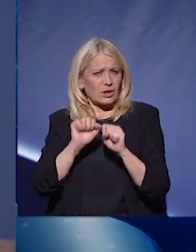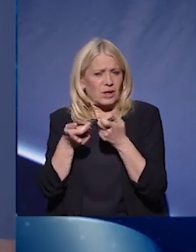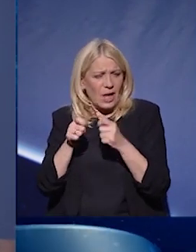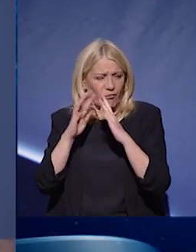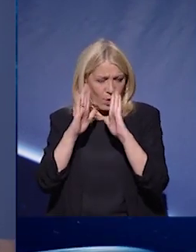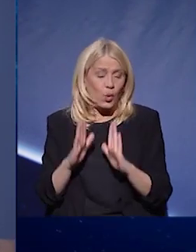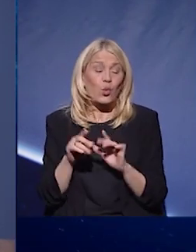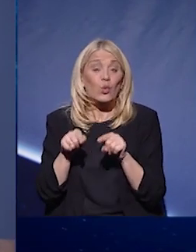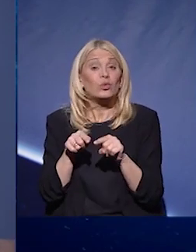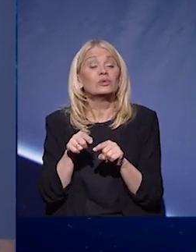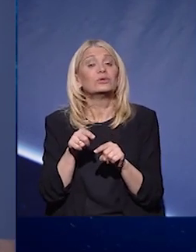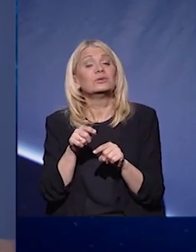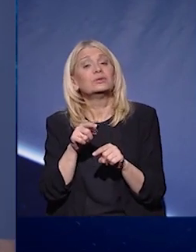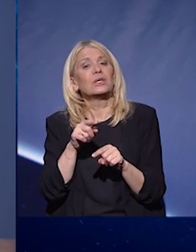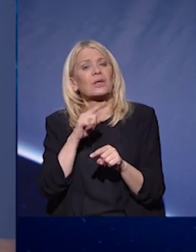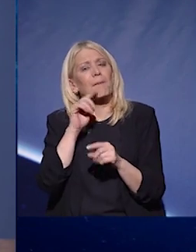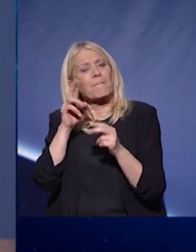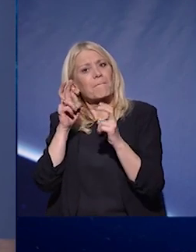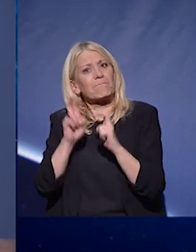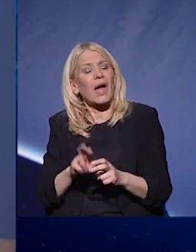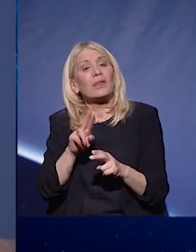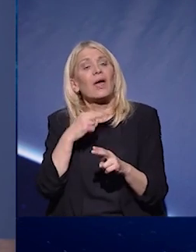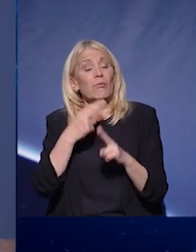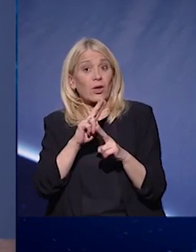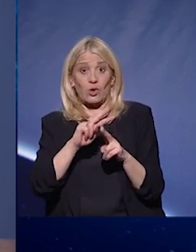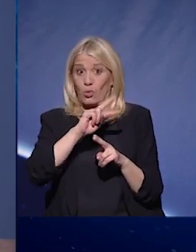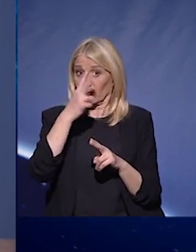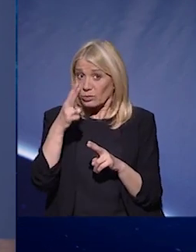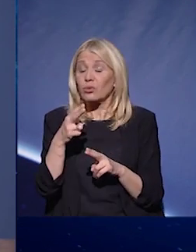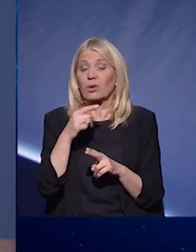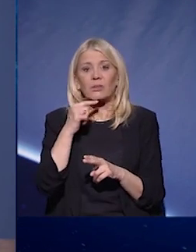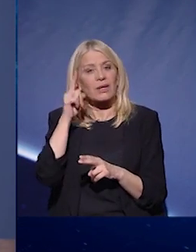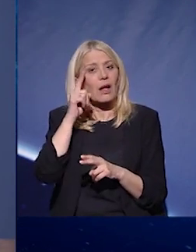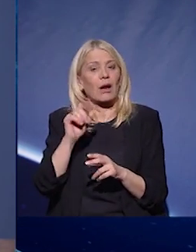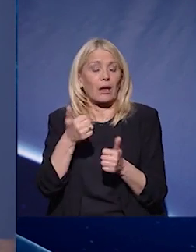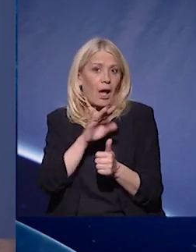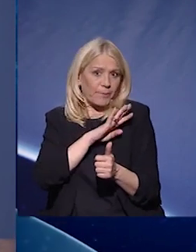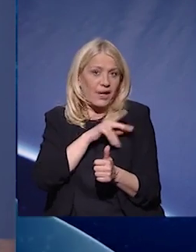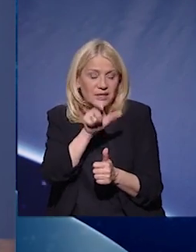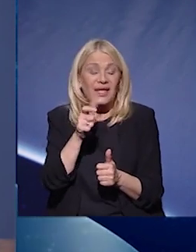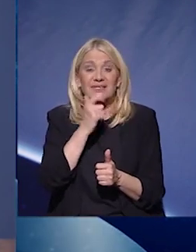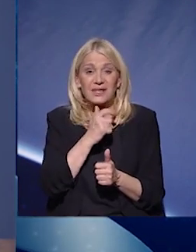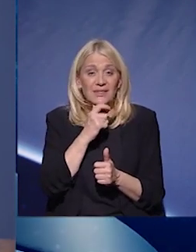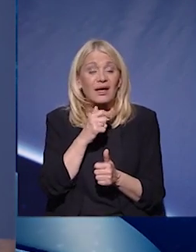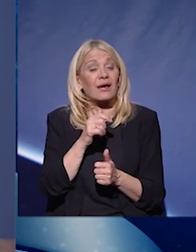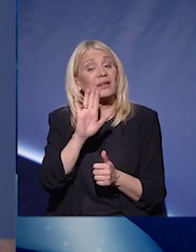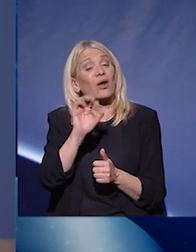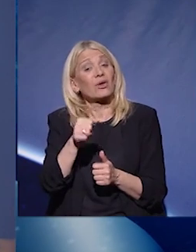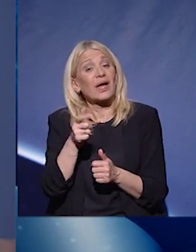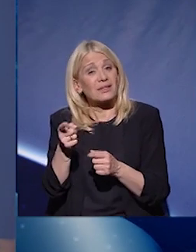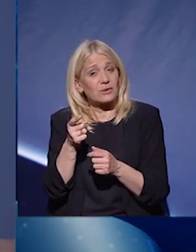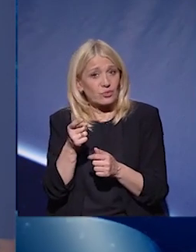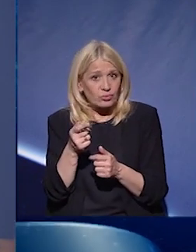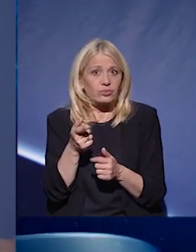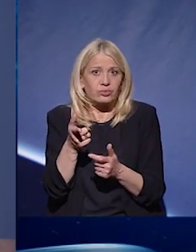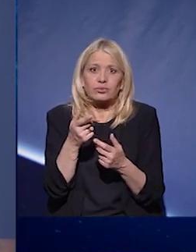zaštitili i koja oboleva mnogo manje nego u drugim populacijama, znamo da su oni najugroženiji. Tako da, s obzirom da su oni